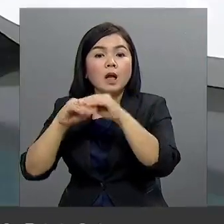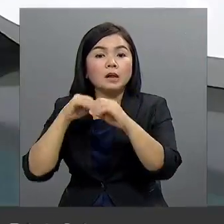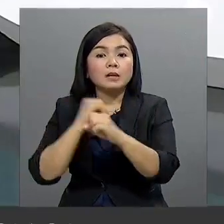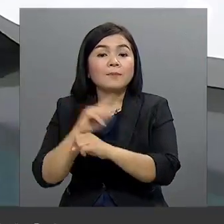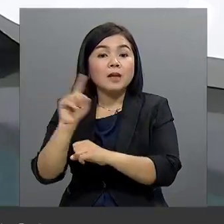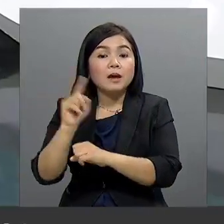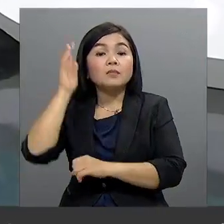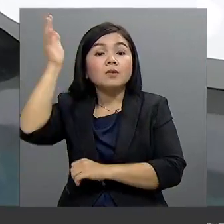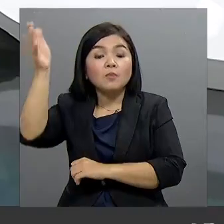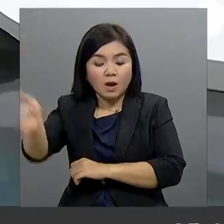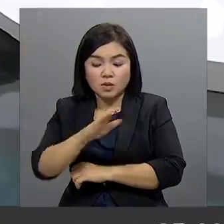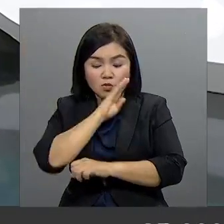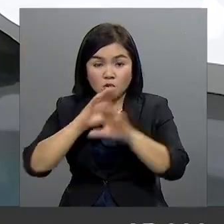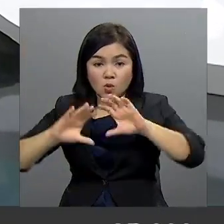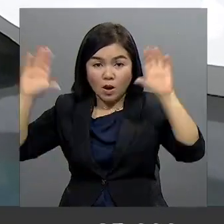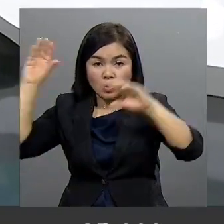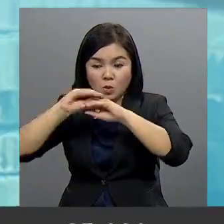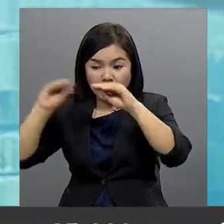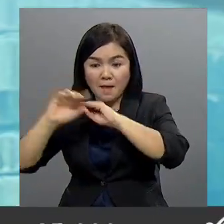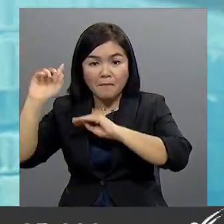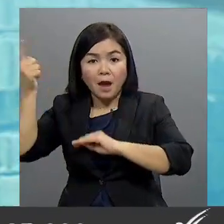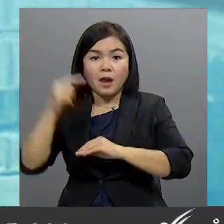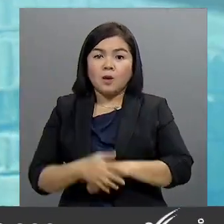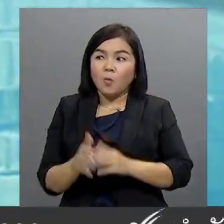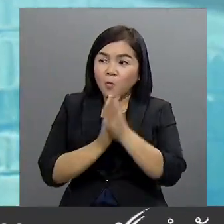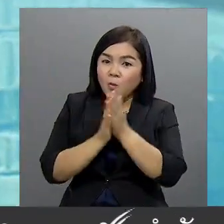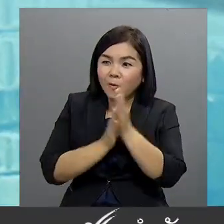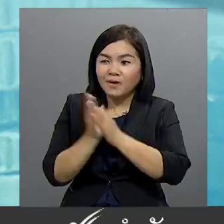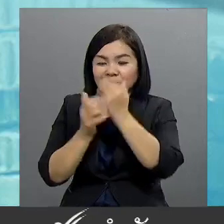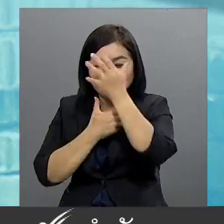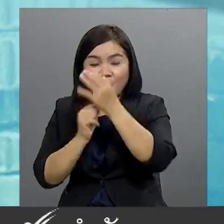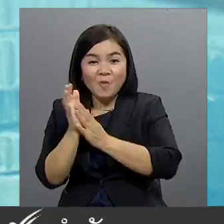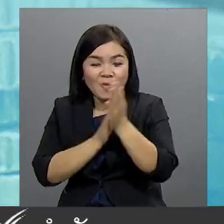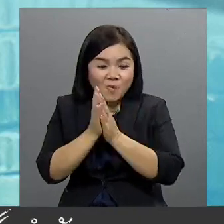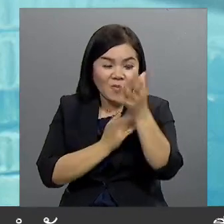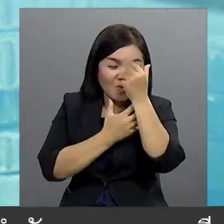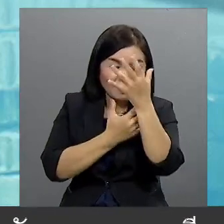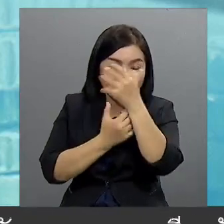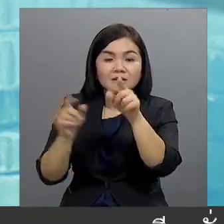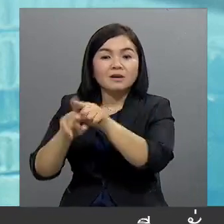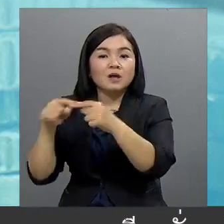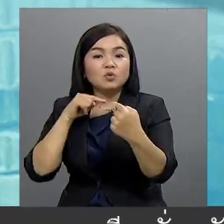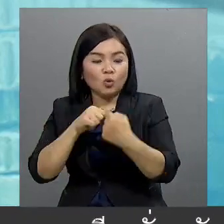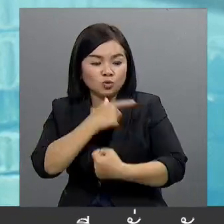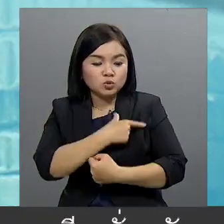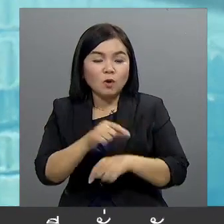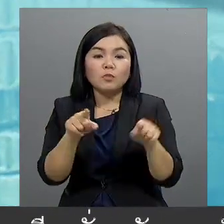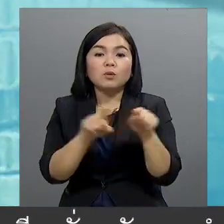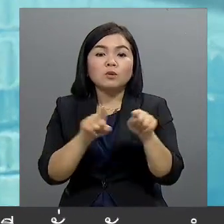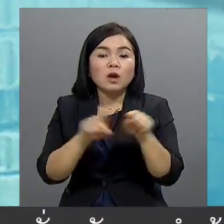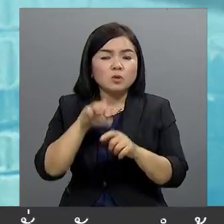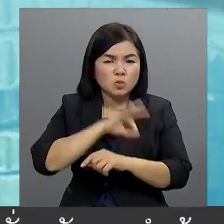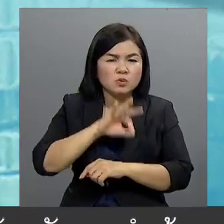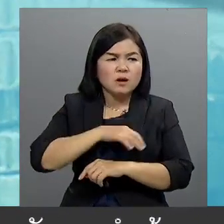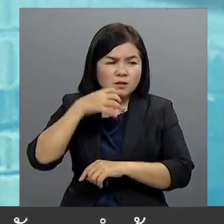พอรัทมโงการใหม คนรู้สฮึ refreshingยิงโครงการไปตบลับกคามต้องการของเขาแล้วก็ยงทำให้รู้สกวอยากใช้